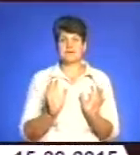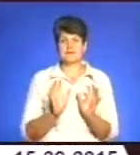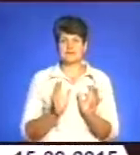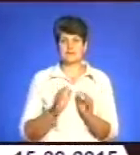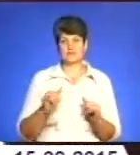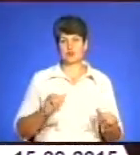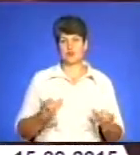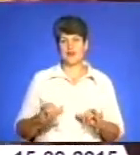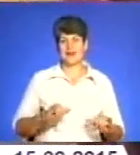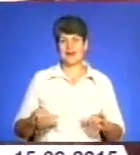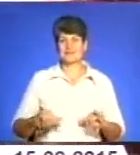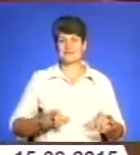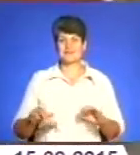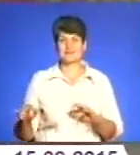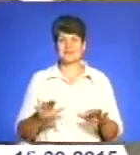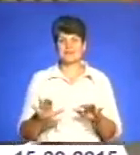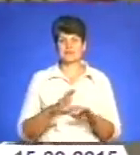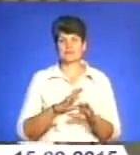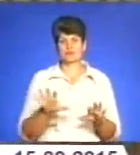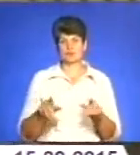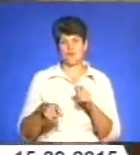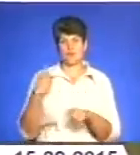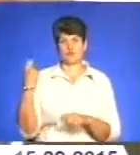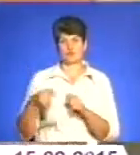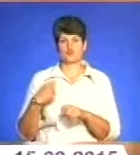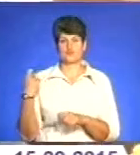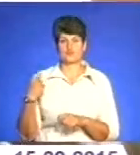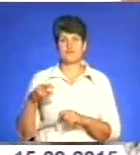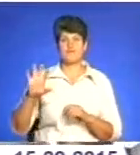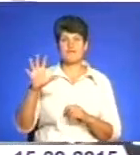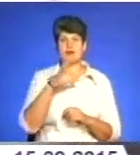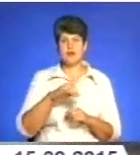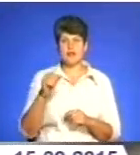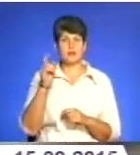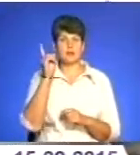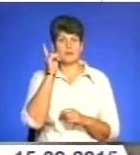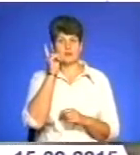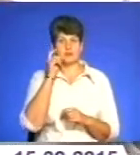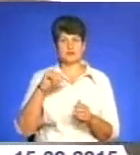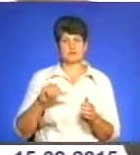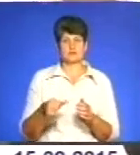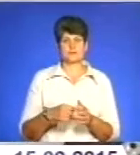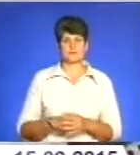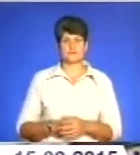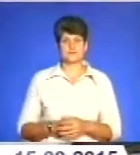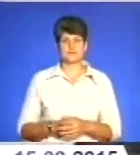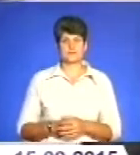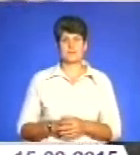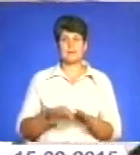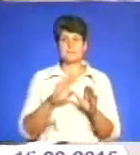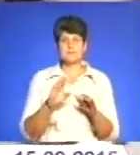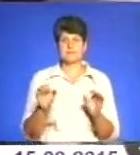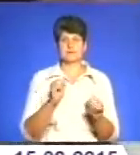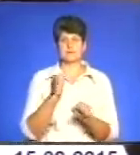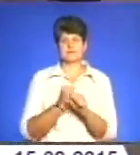таких хуліганських дій та уникнути кримінальних правопорушень. Викрили мобільний, натисніть, будь ласка, на кнопку. Після спрацювання